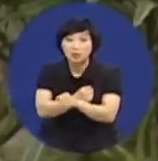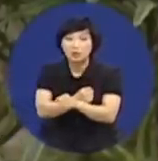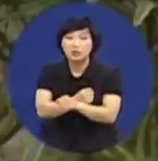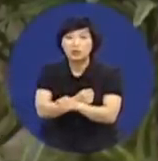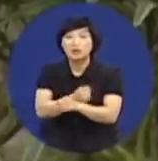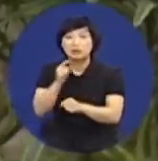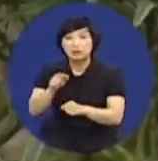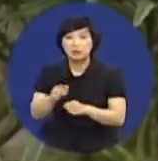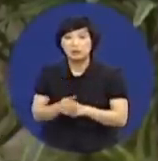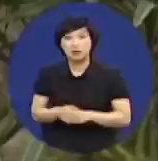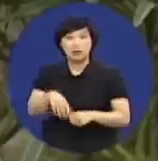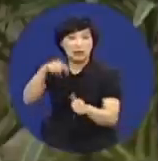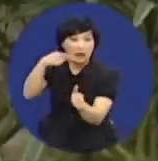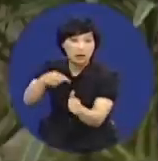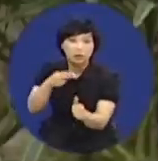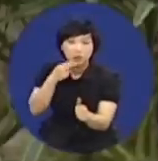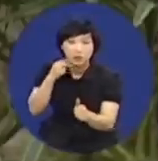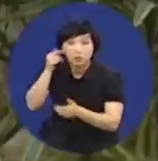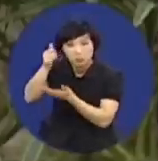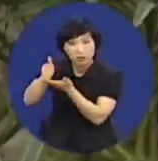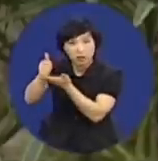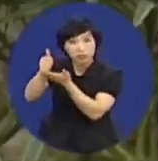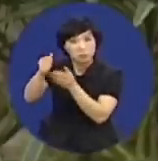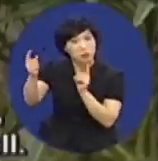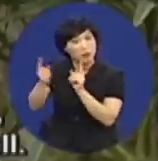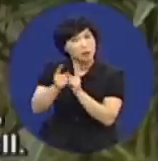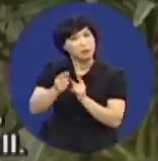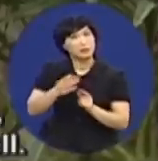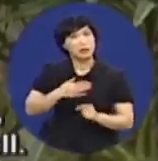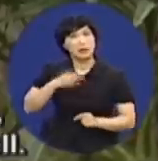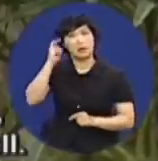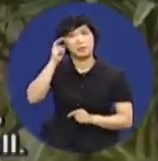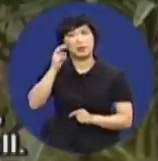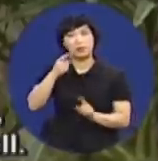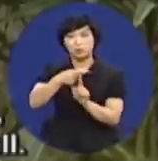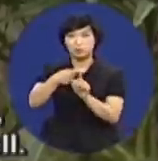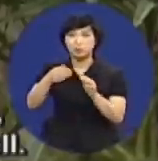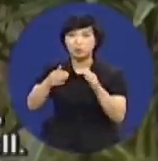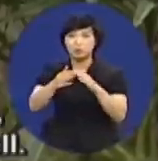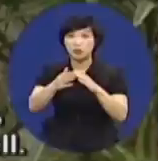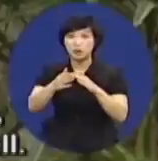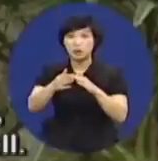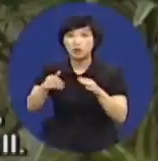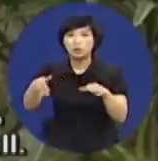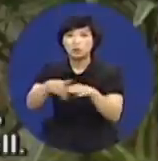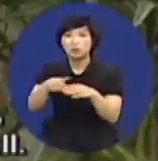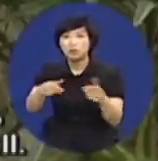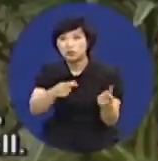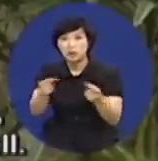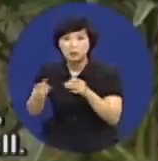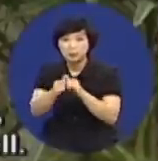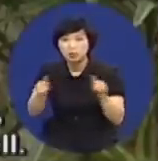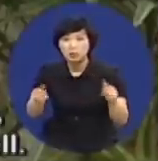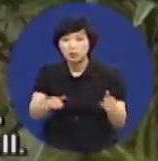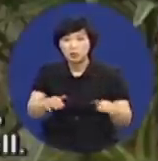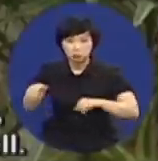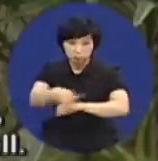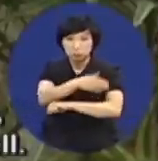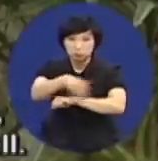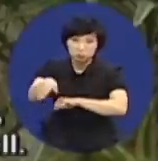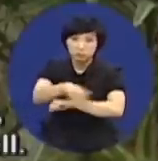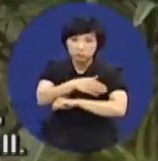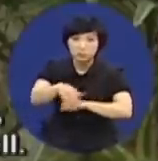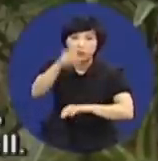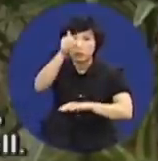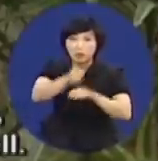力を教えない牧師に出会っていたら、ただ一つの宗教を持っている人のように